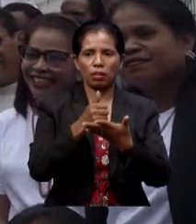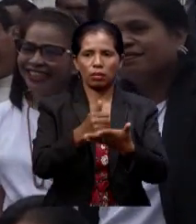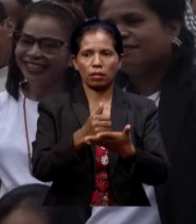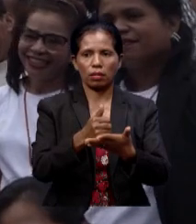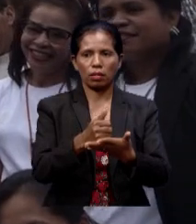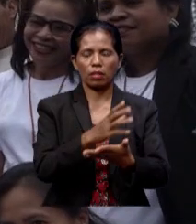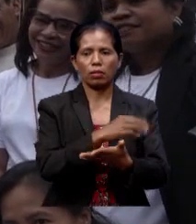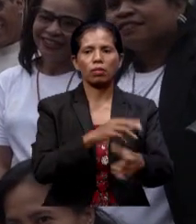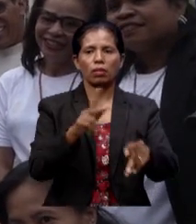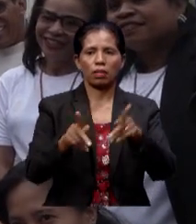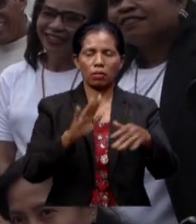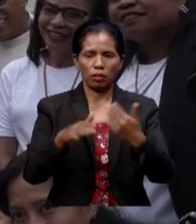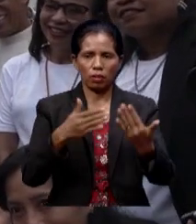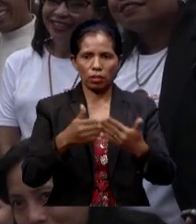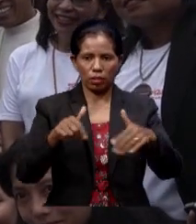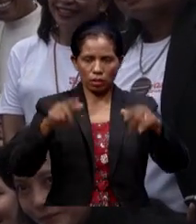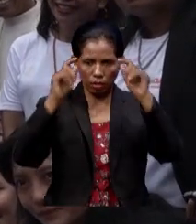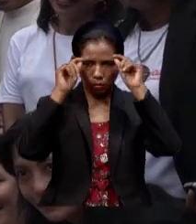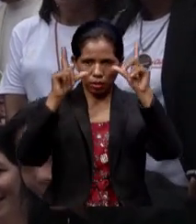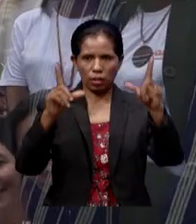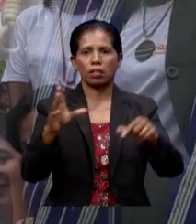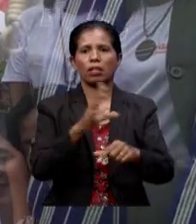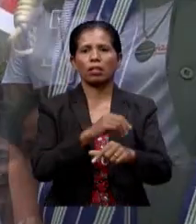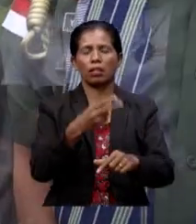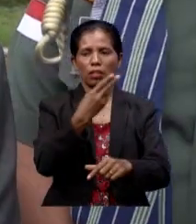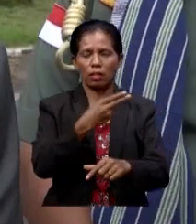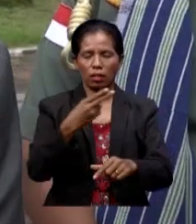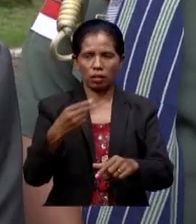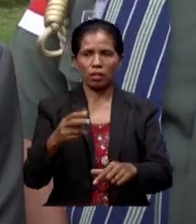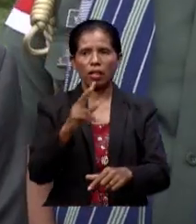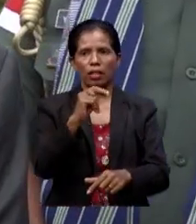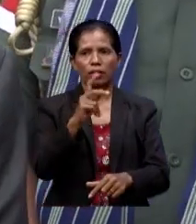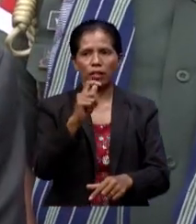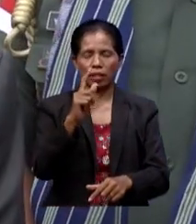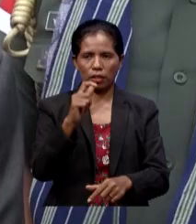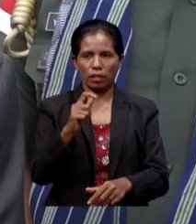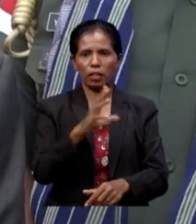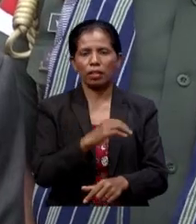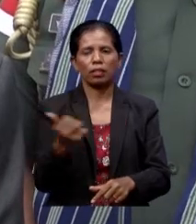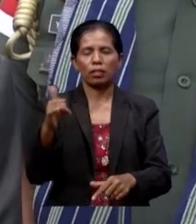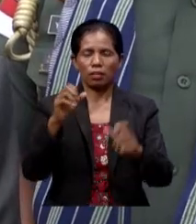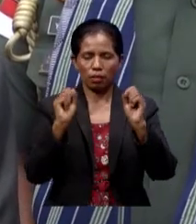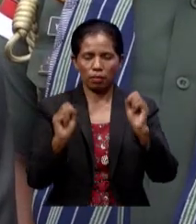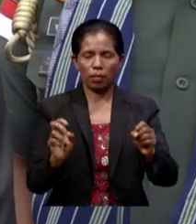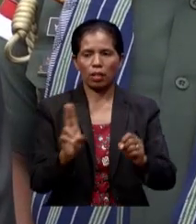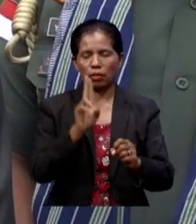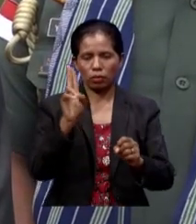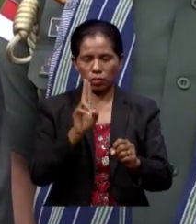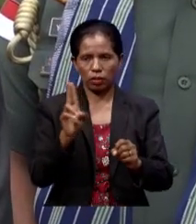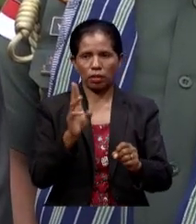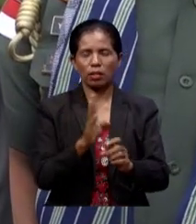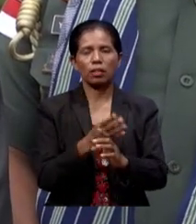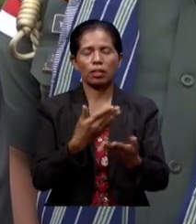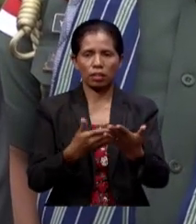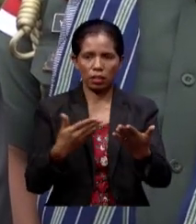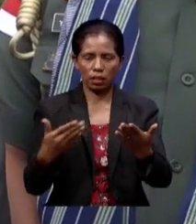untuk masyarakat Timor-Leste maupun Indonesia khususnya NTT supaya mereka bisa memanfaatkan fasilitas